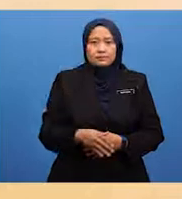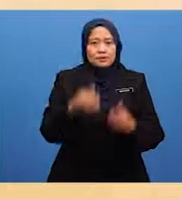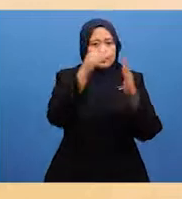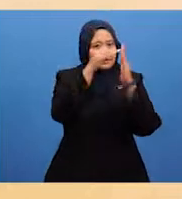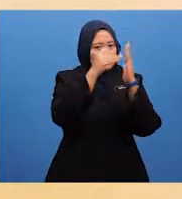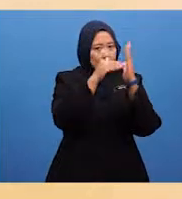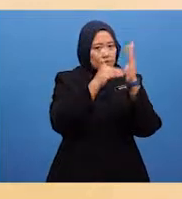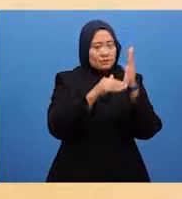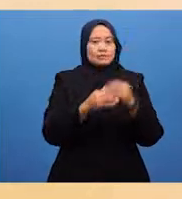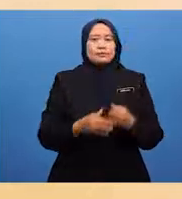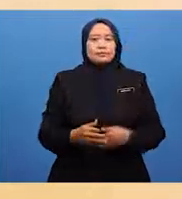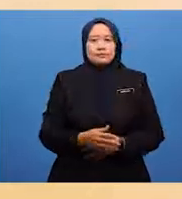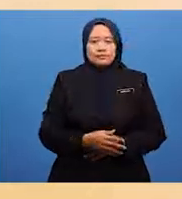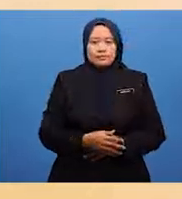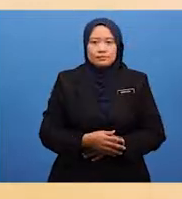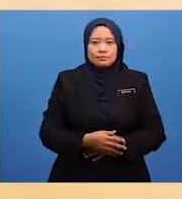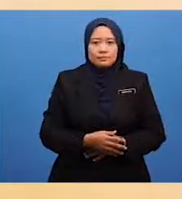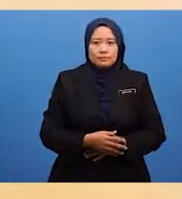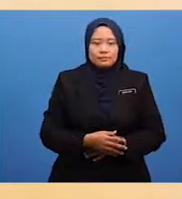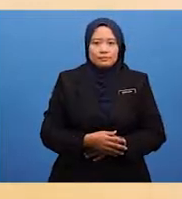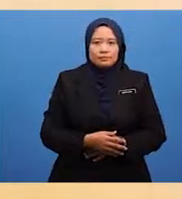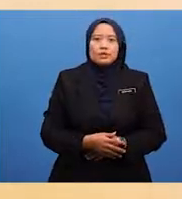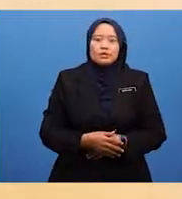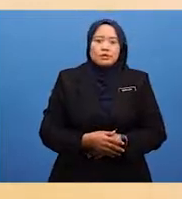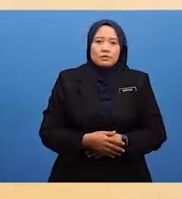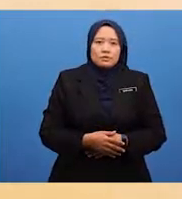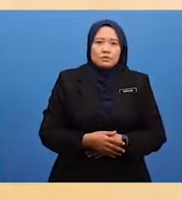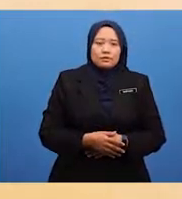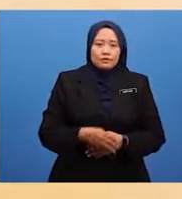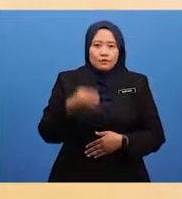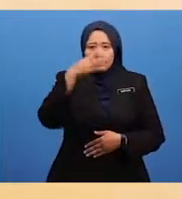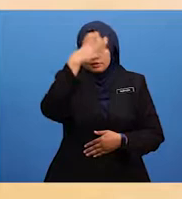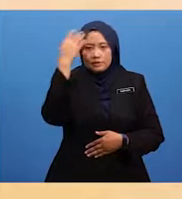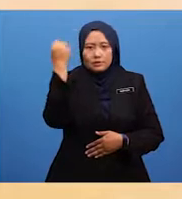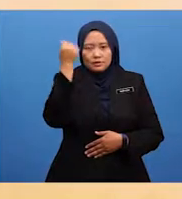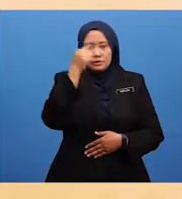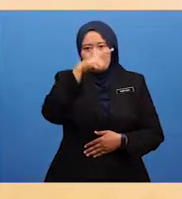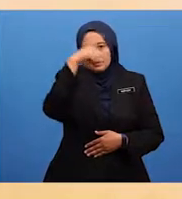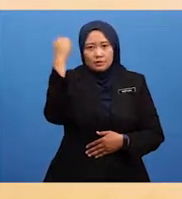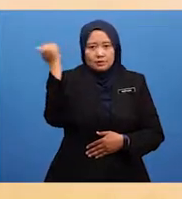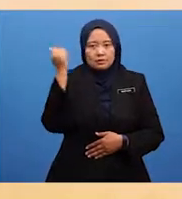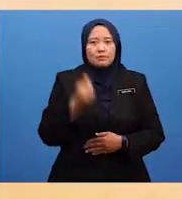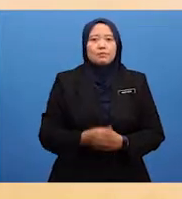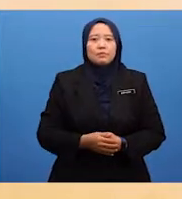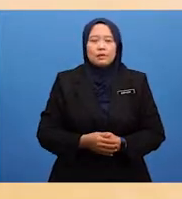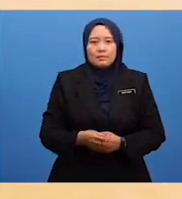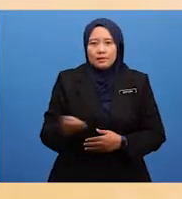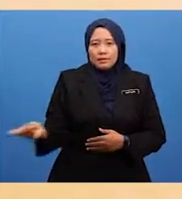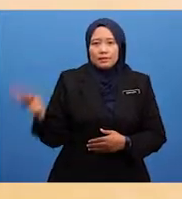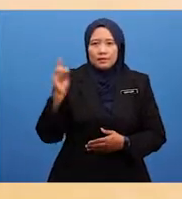Faktor-faktor yang mempengaruhi daya geseran adalah jenis permukaan dan jisim